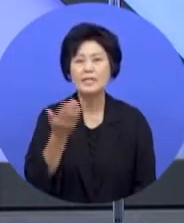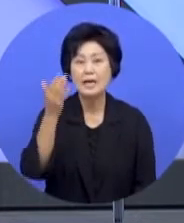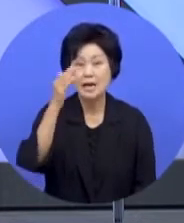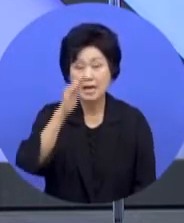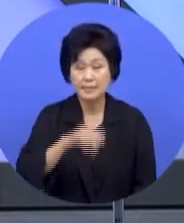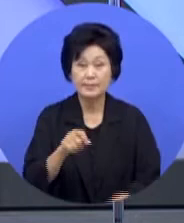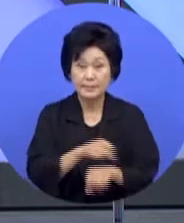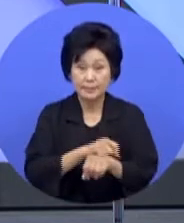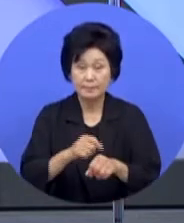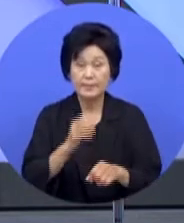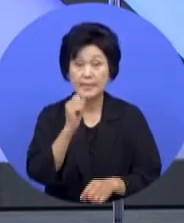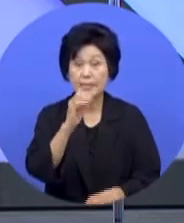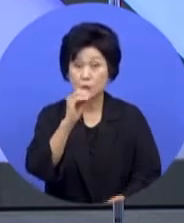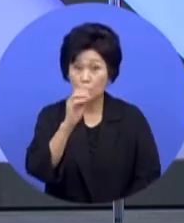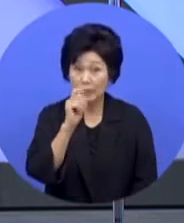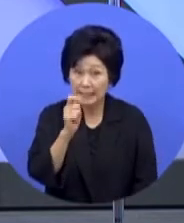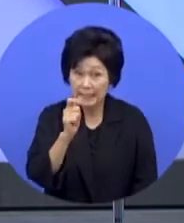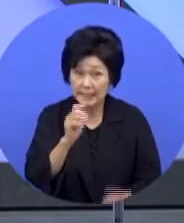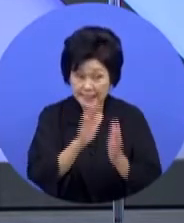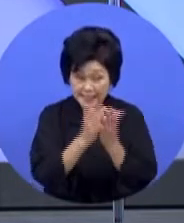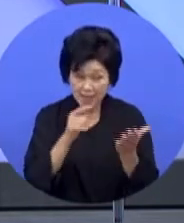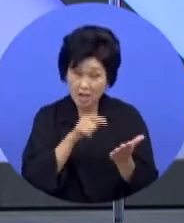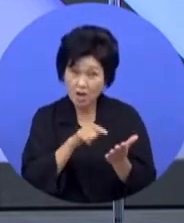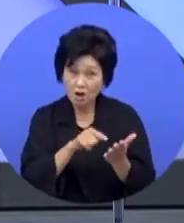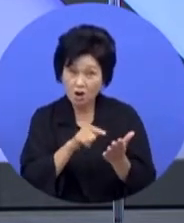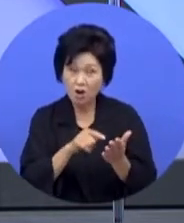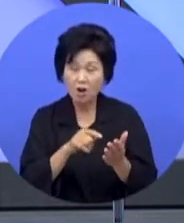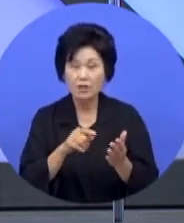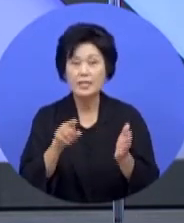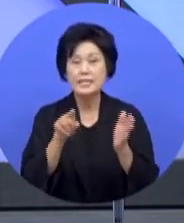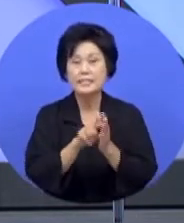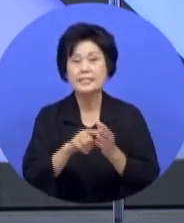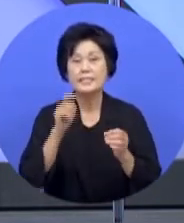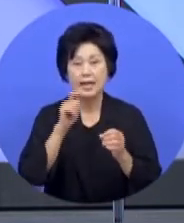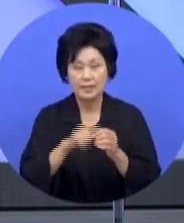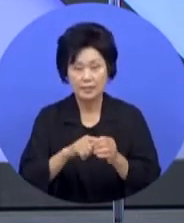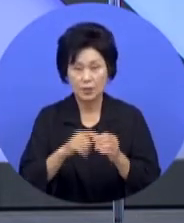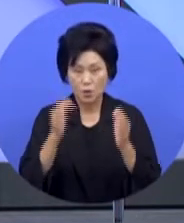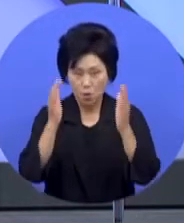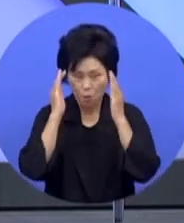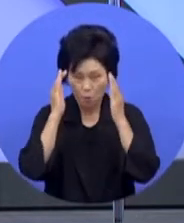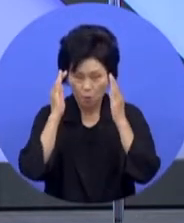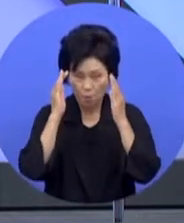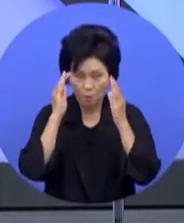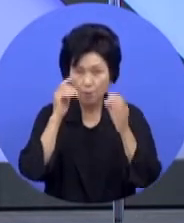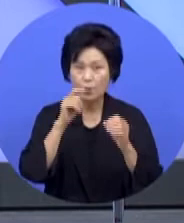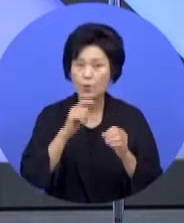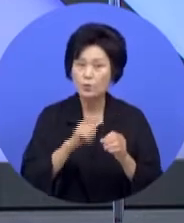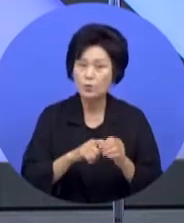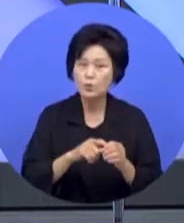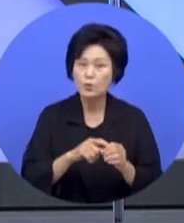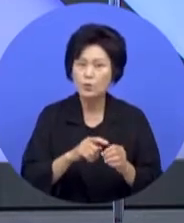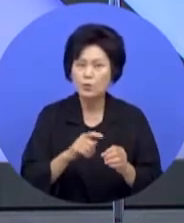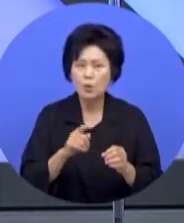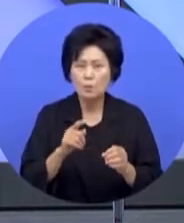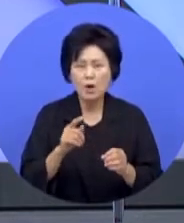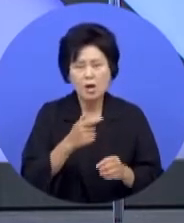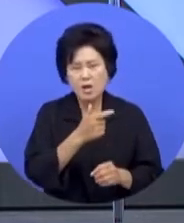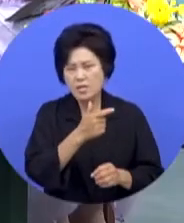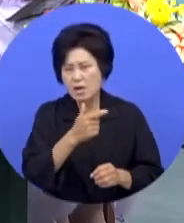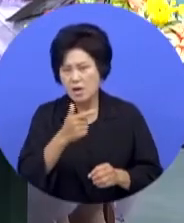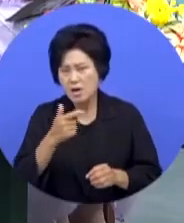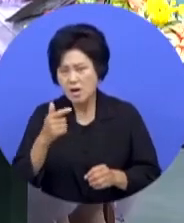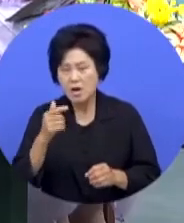그 성경적으로, 신앙적으로 그리고 또 학업적으로도 특별한 부분은 굉장히 아카데믹해요.